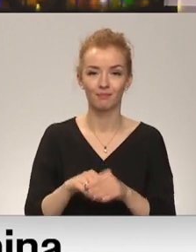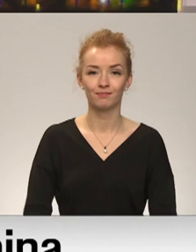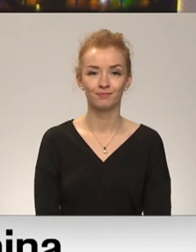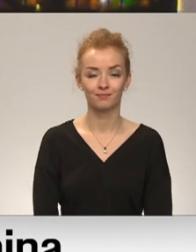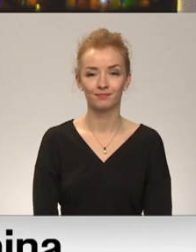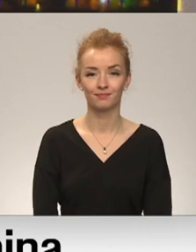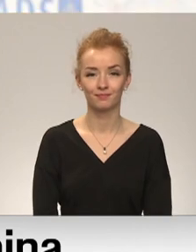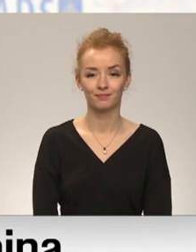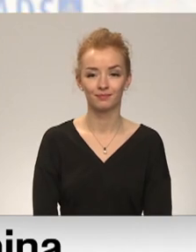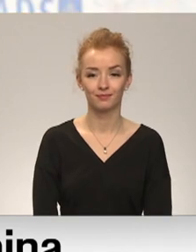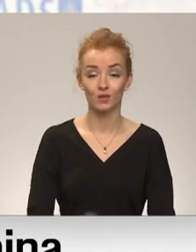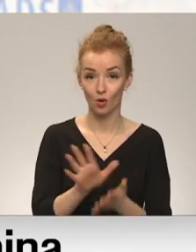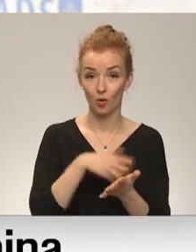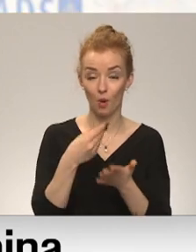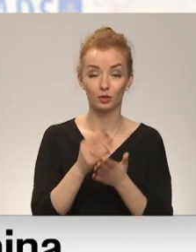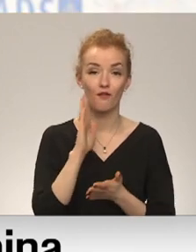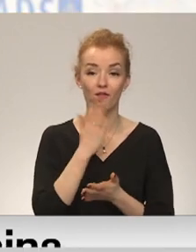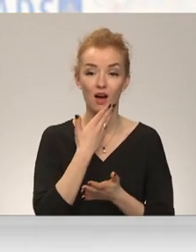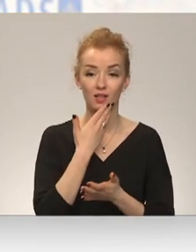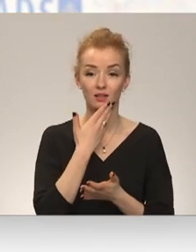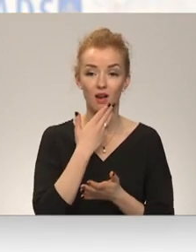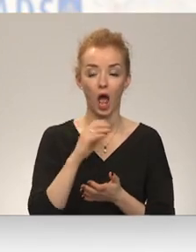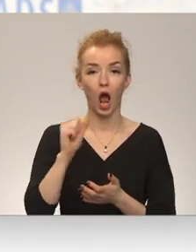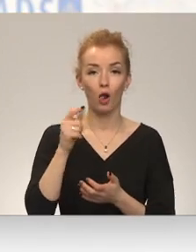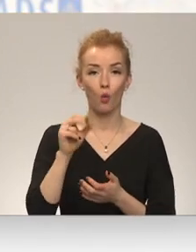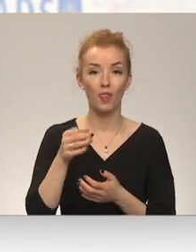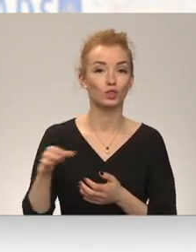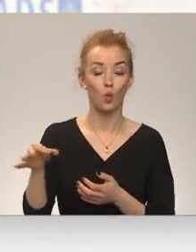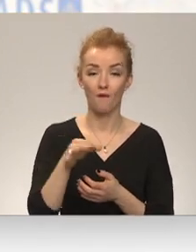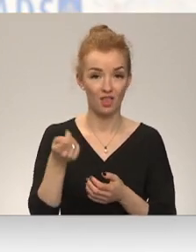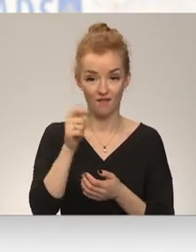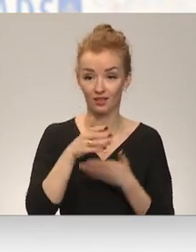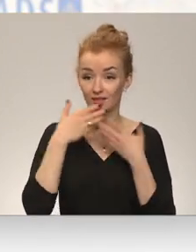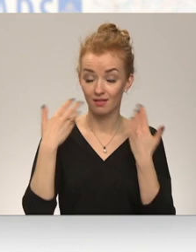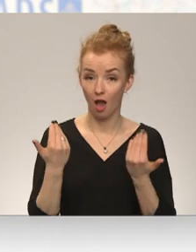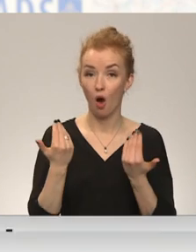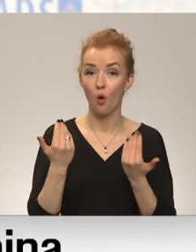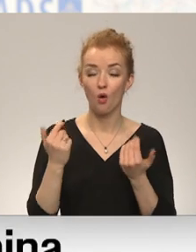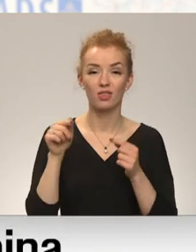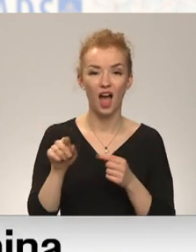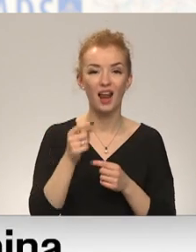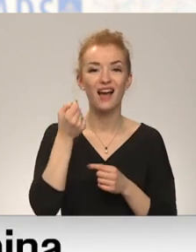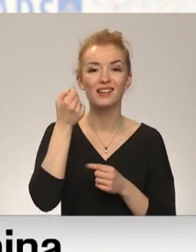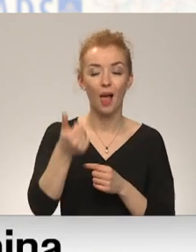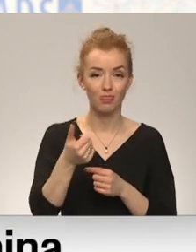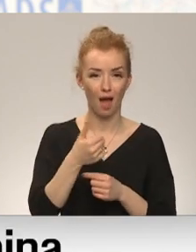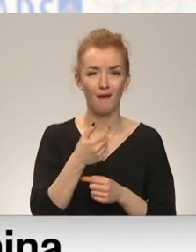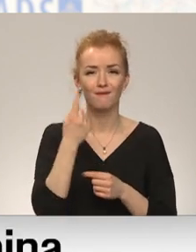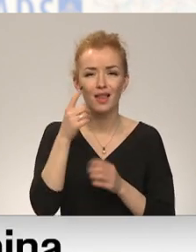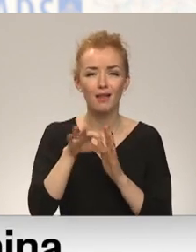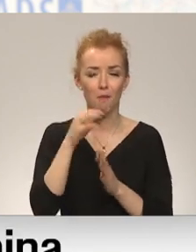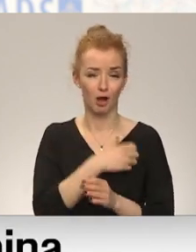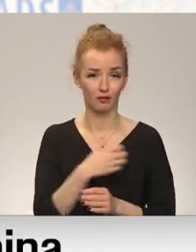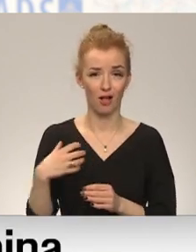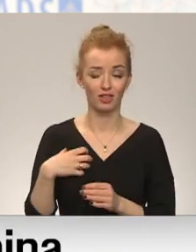robežām. Kopš vasaras tāda Aglonas novada vairs nav. Turklāt šī ir viena no retajām pašvaldībām, kuru